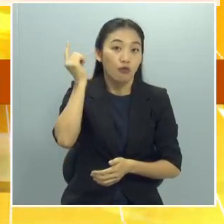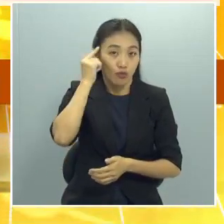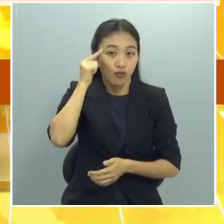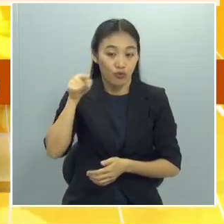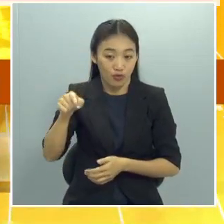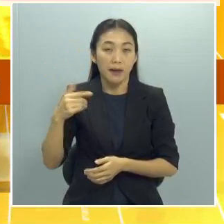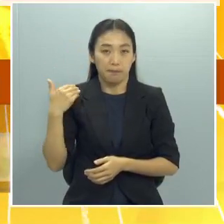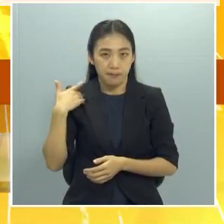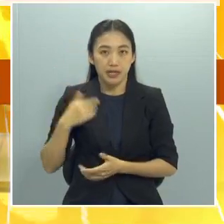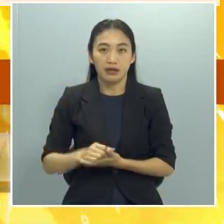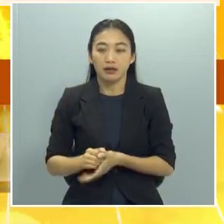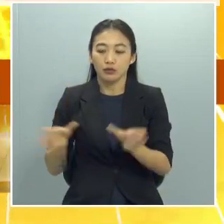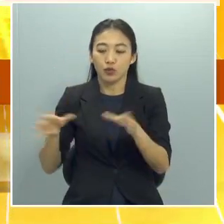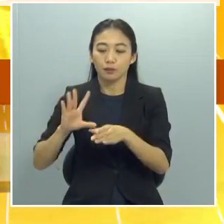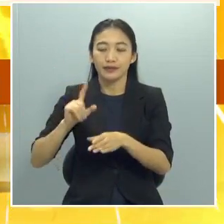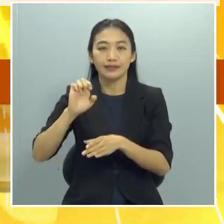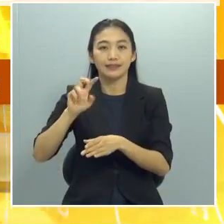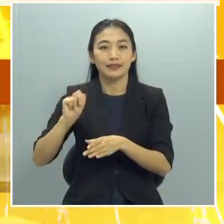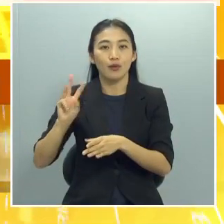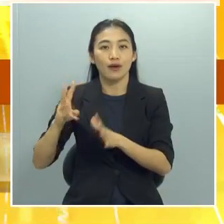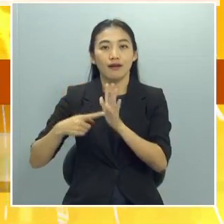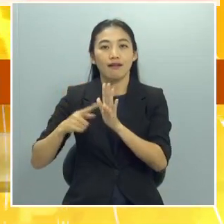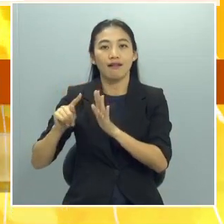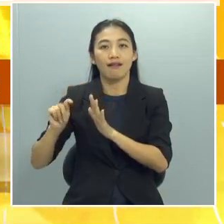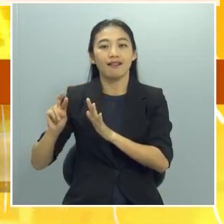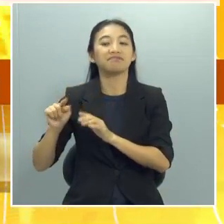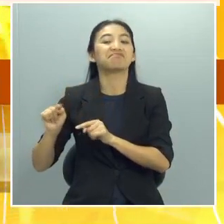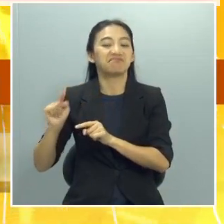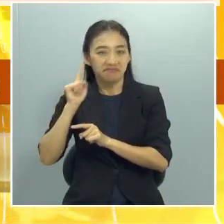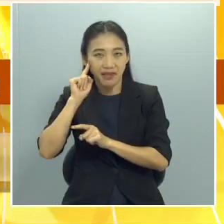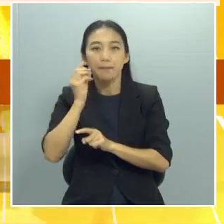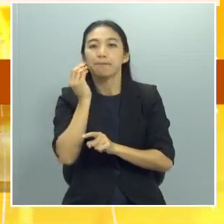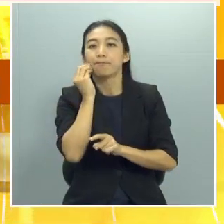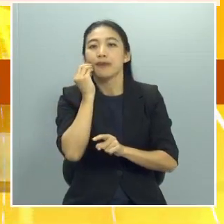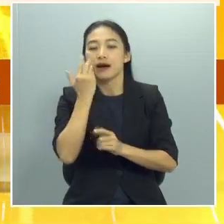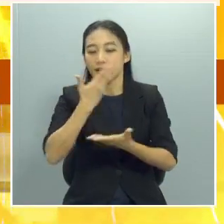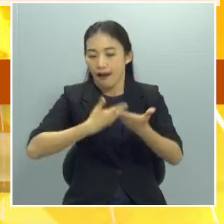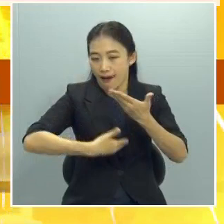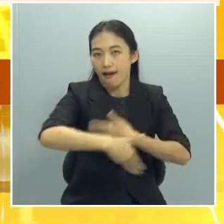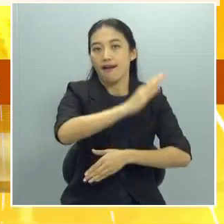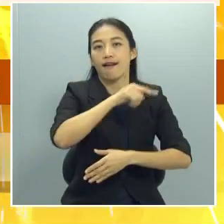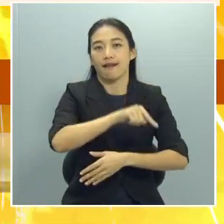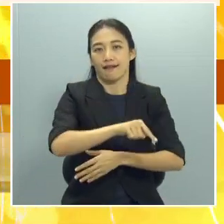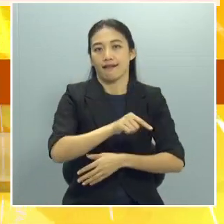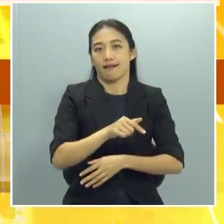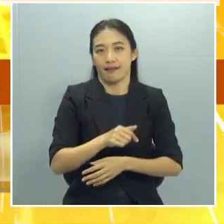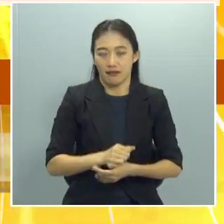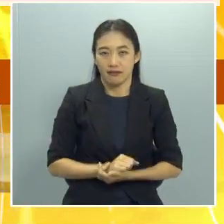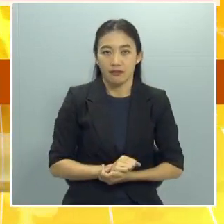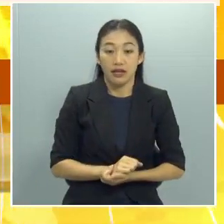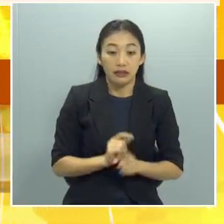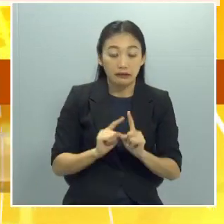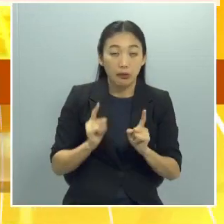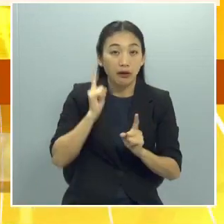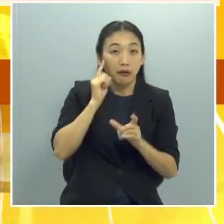ให้กับตู้เห่าและเครือข่ายและในสมัยรัฐบาลยิ่งลักษณ์ไม่ใช่หรือที่ปลัดกระทรวงมหาดไทยแถลงว่าเป็นผู้พิจารณา